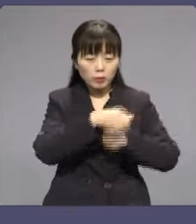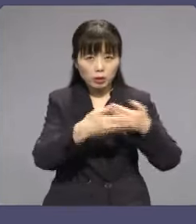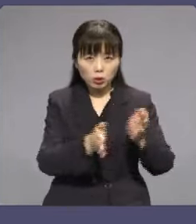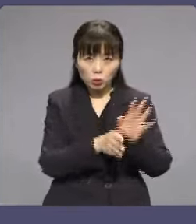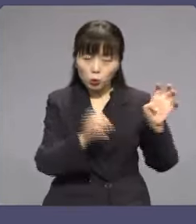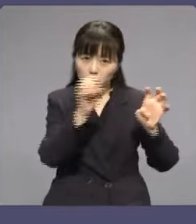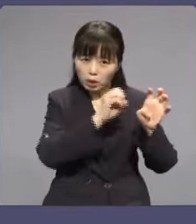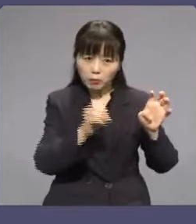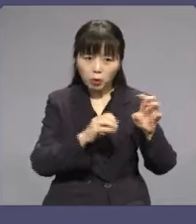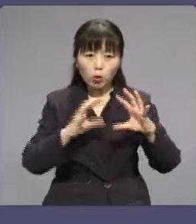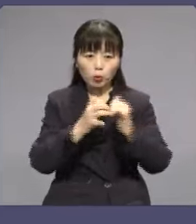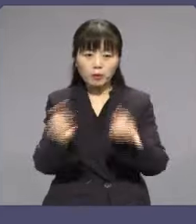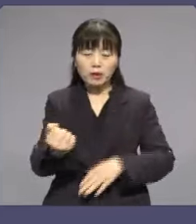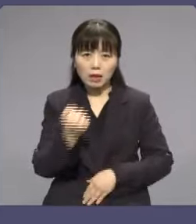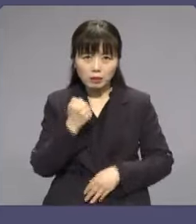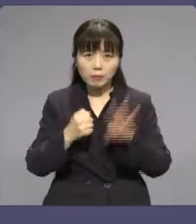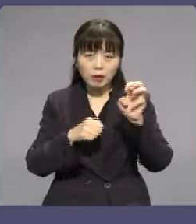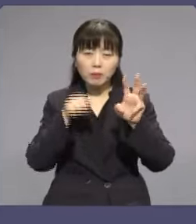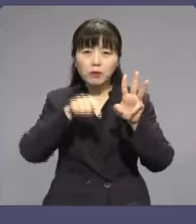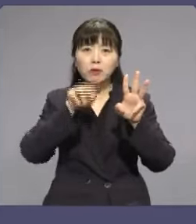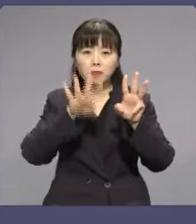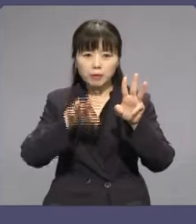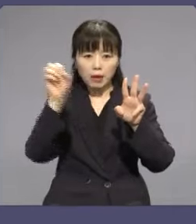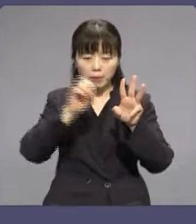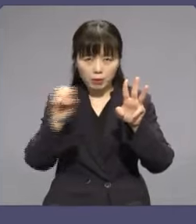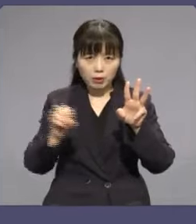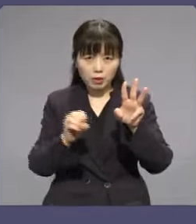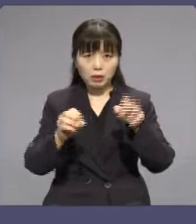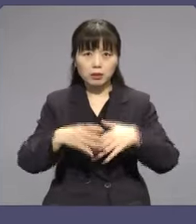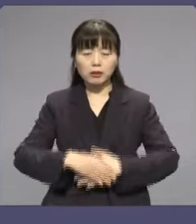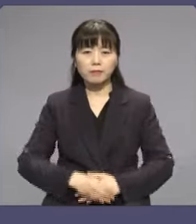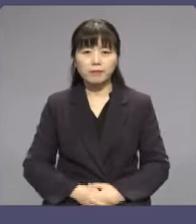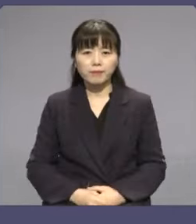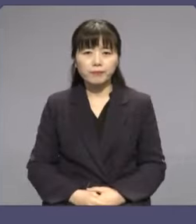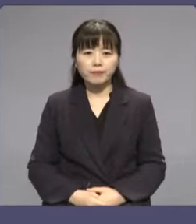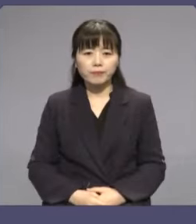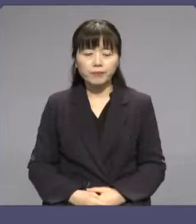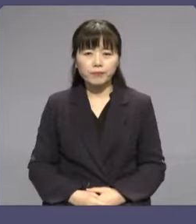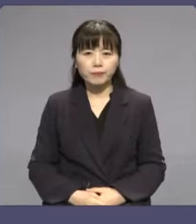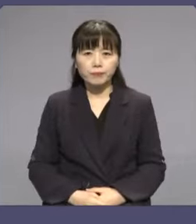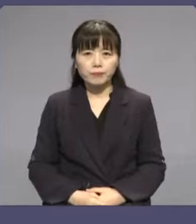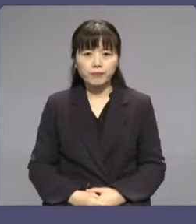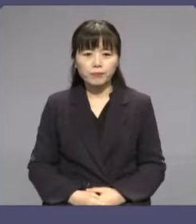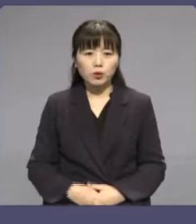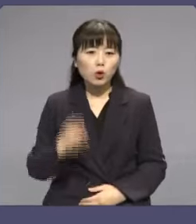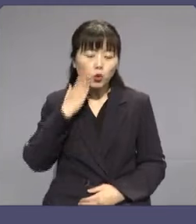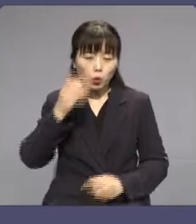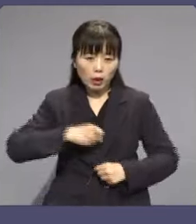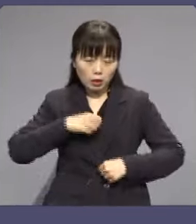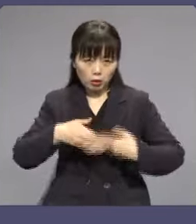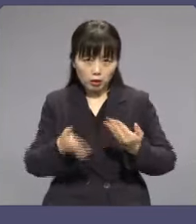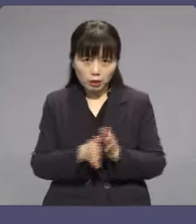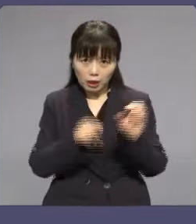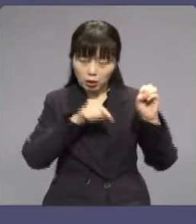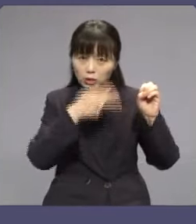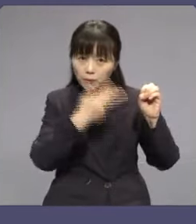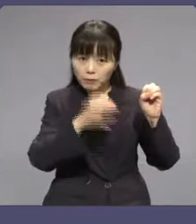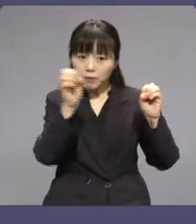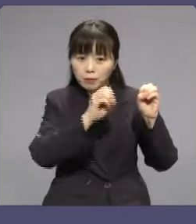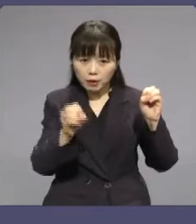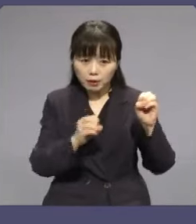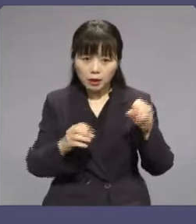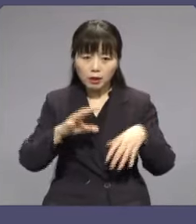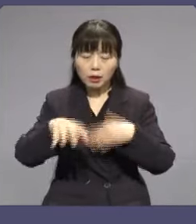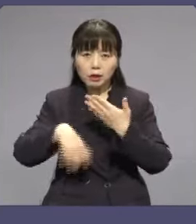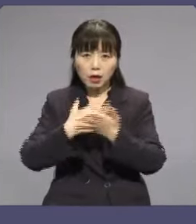40% 국민의 힘 33.4% 기록했습니다 녹색 0.7%